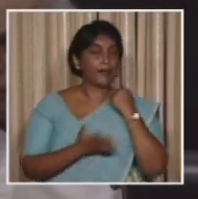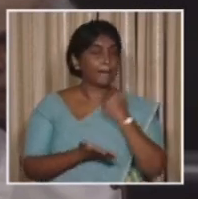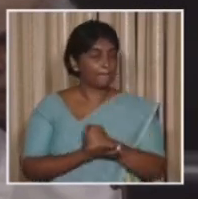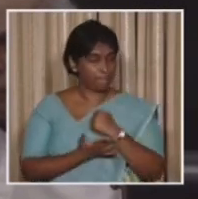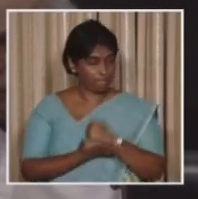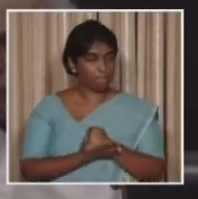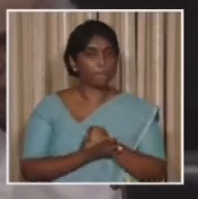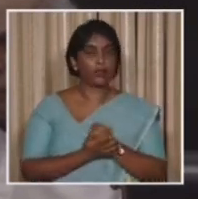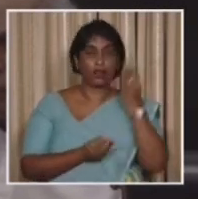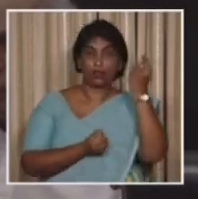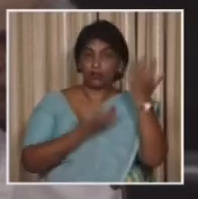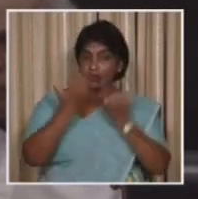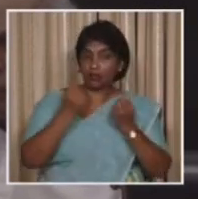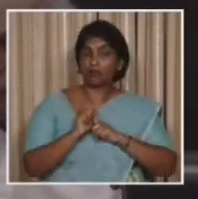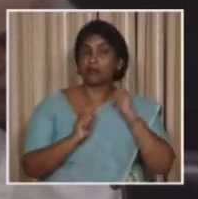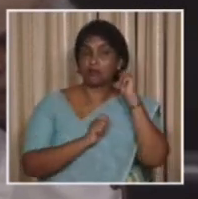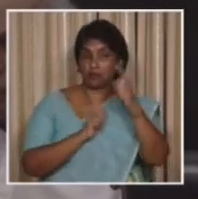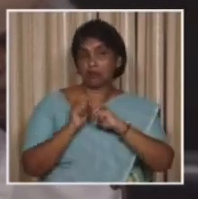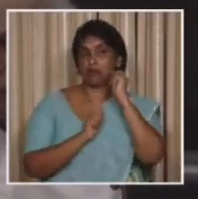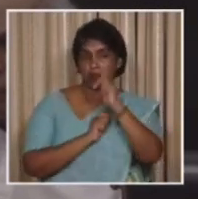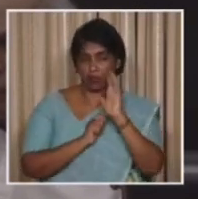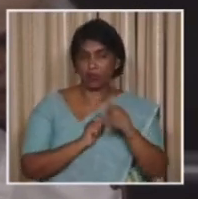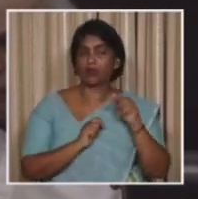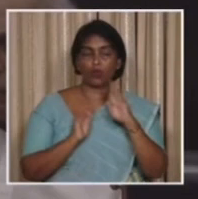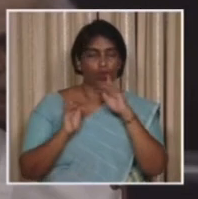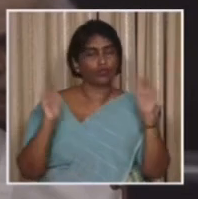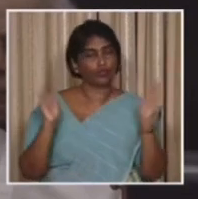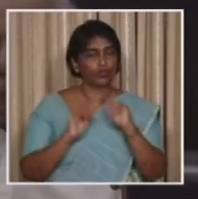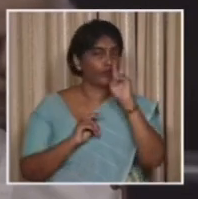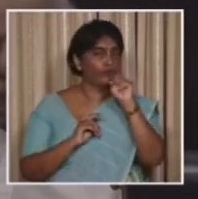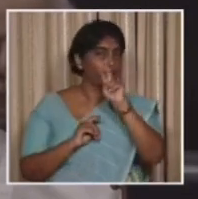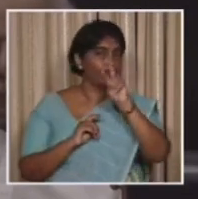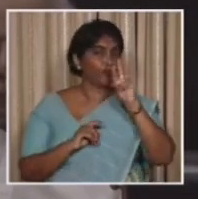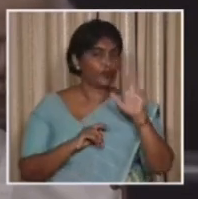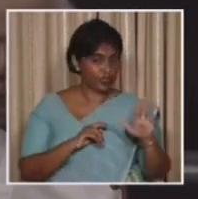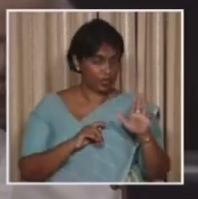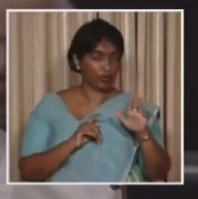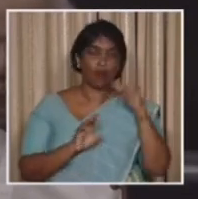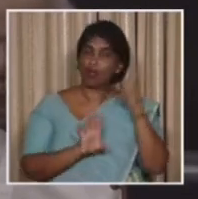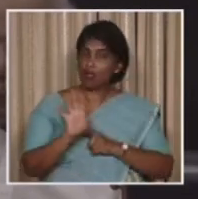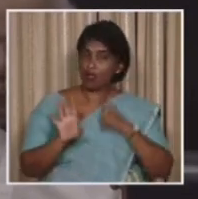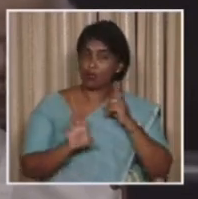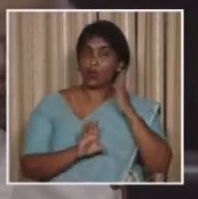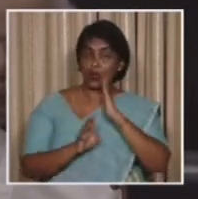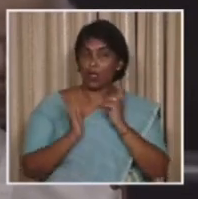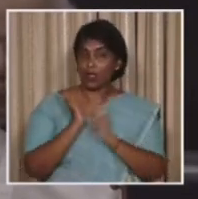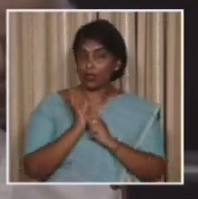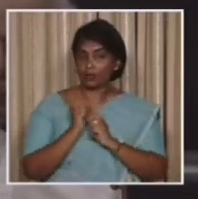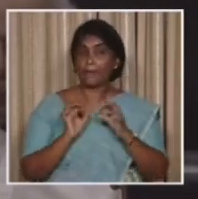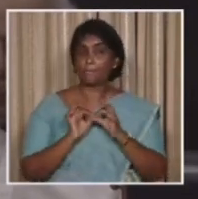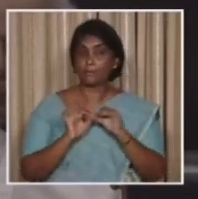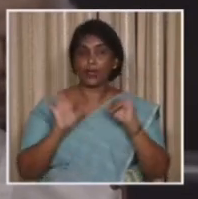බැංකුවලින් ලබාගත් ණය ගෙවීමට සිදු වෙනවා. දළ වශයෙන් 2029 දක්වා වාර්ෂික විදේශ ණය